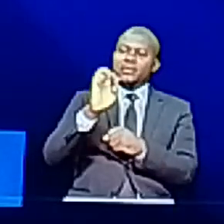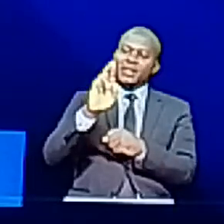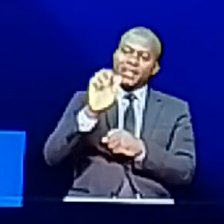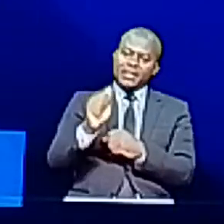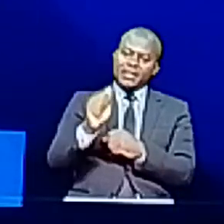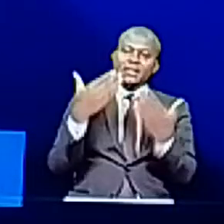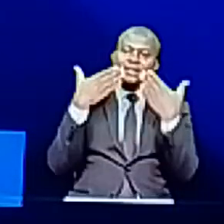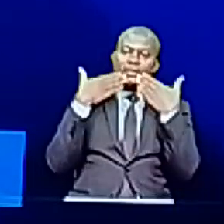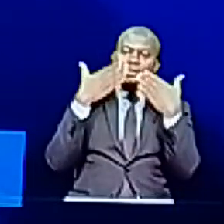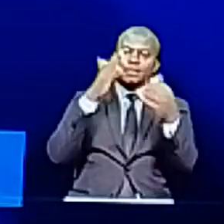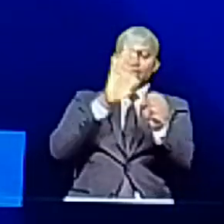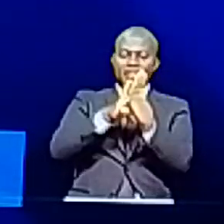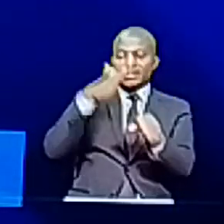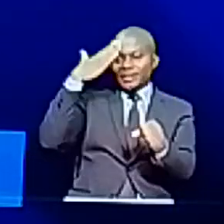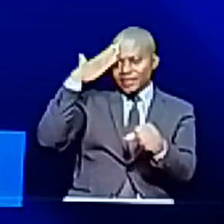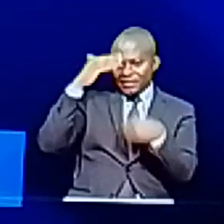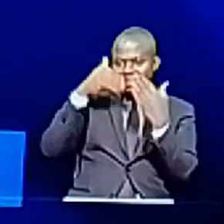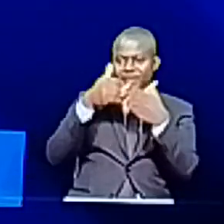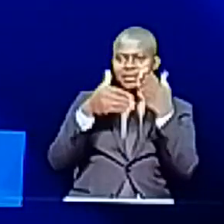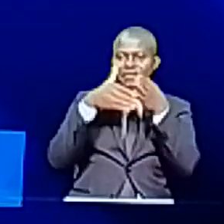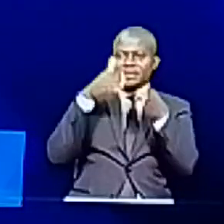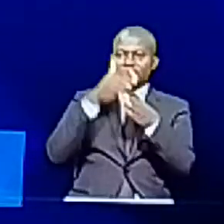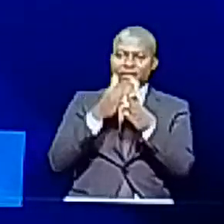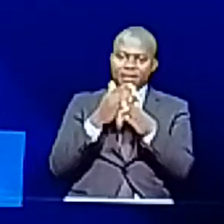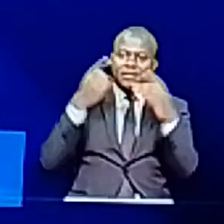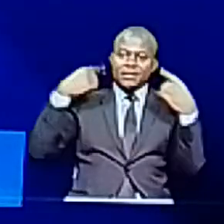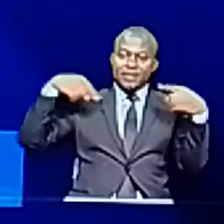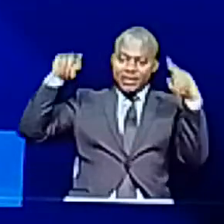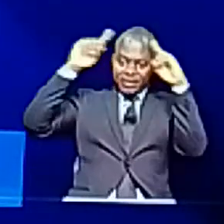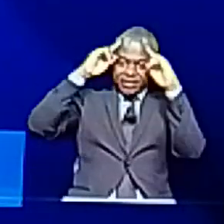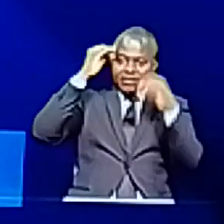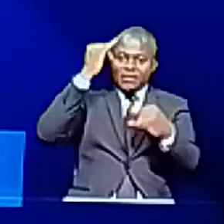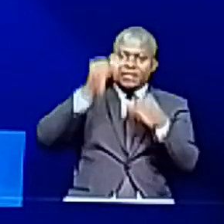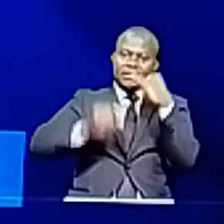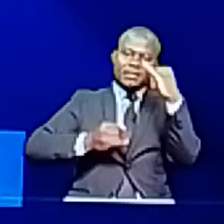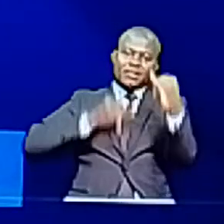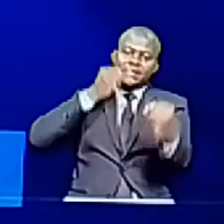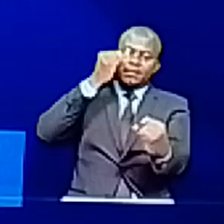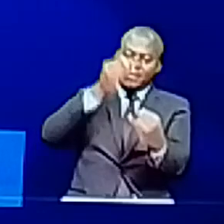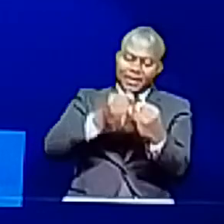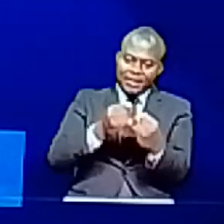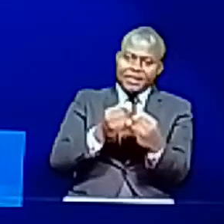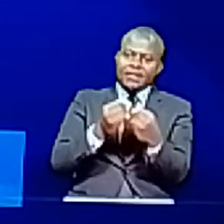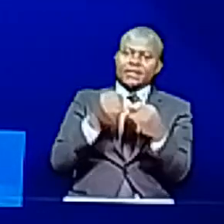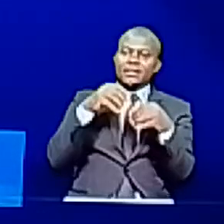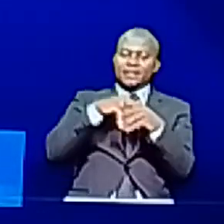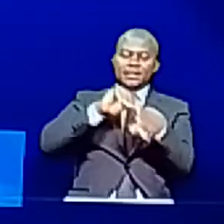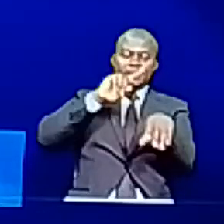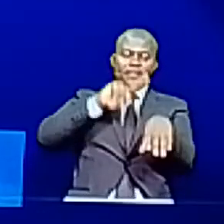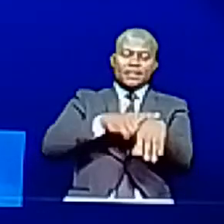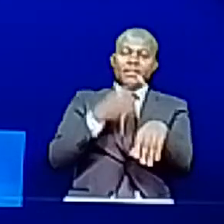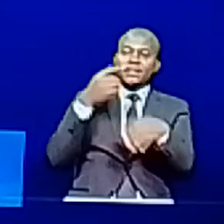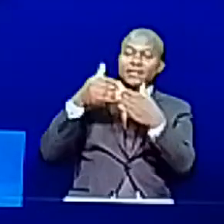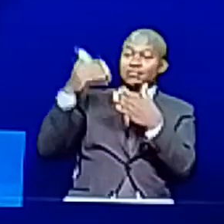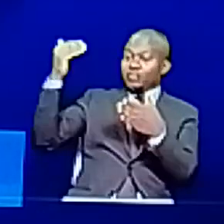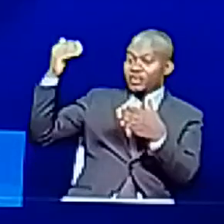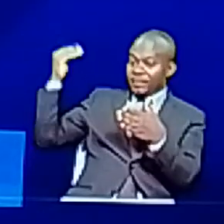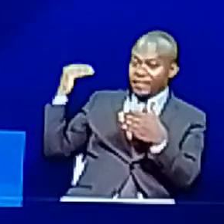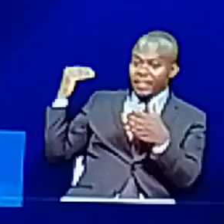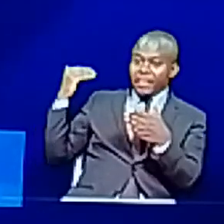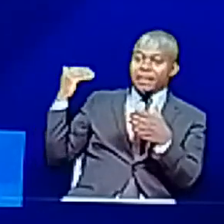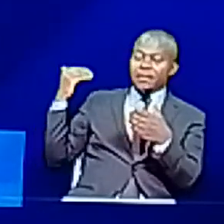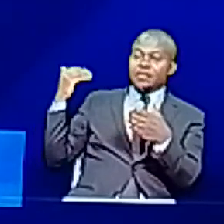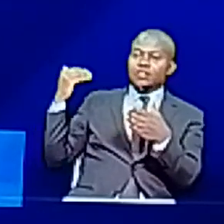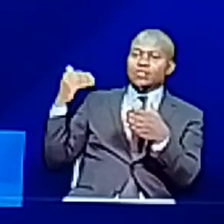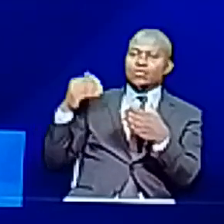cyane kuko watwubakiye kaminuza mpuzamahanga mu gihe mbere ku ngoma